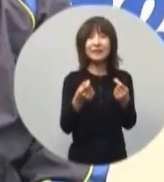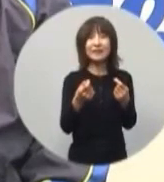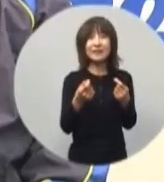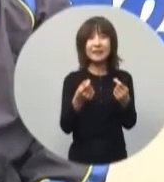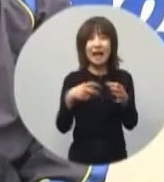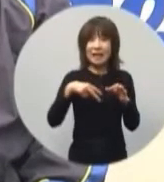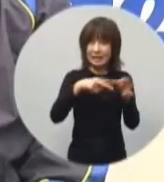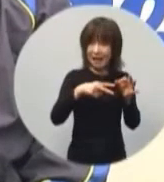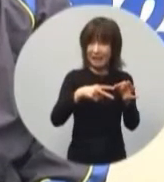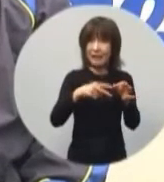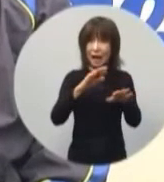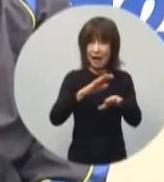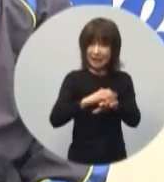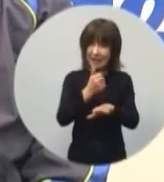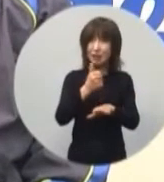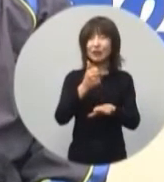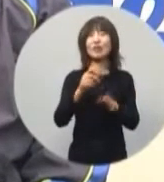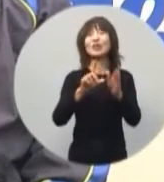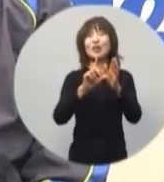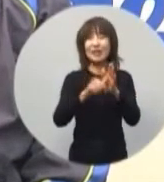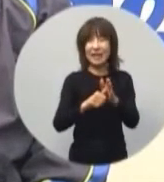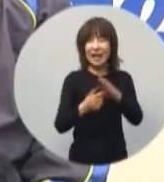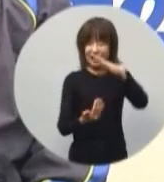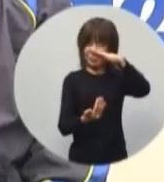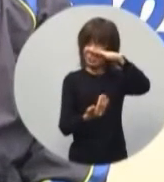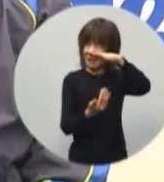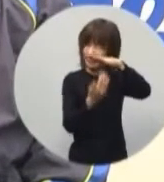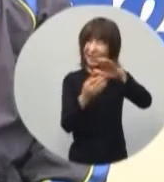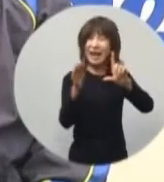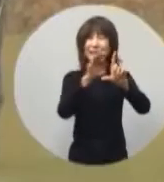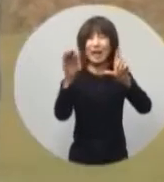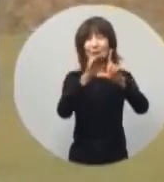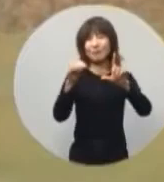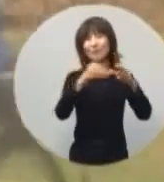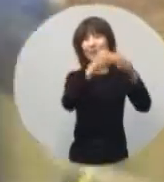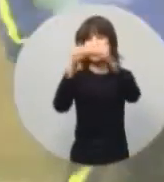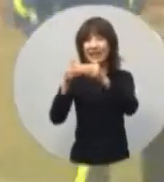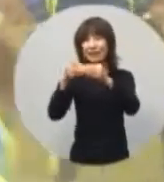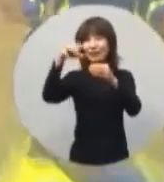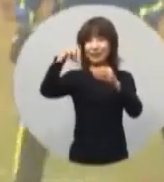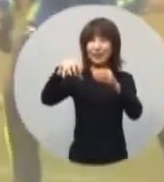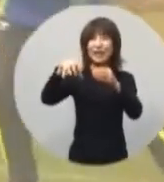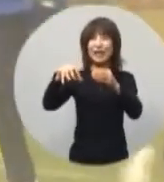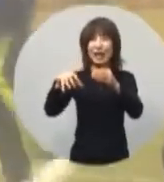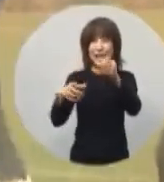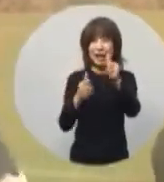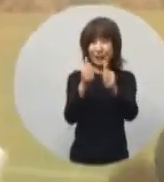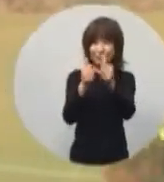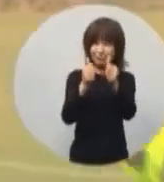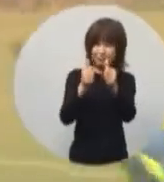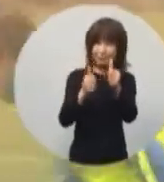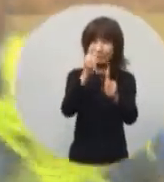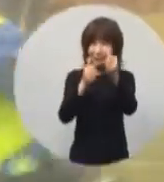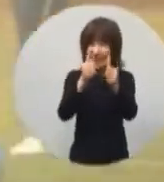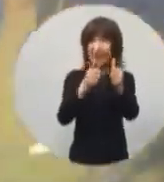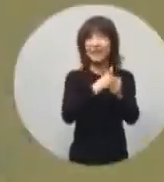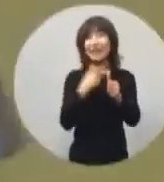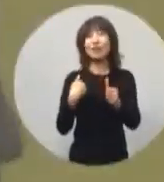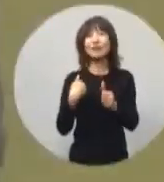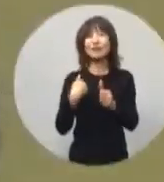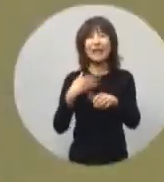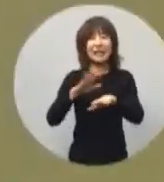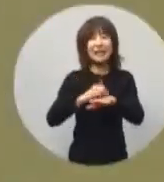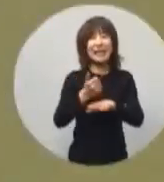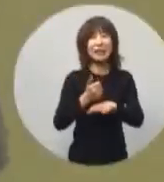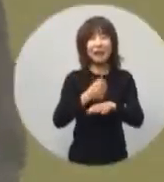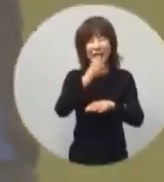サッカーマンにとってっていうか、やっぱり一番高いレベルのリーグでプレーできるということで、やっぱ選手たちに存分にやっぱり